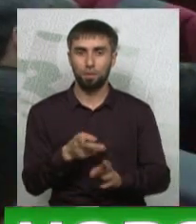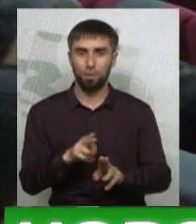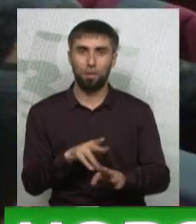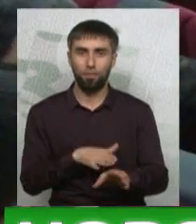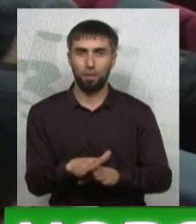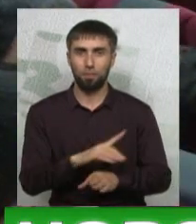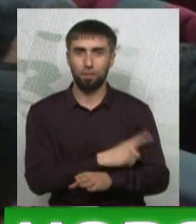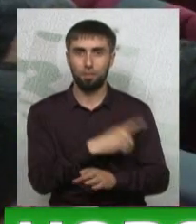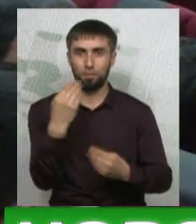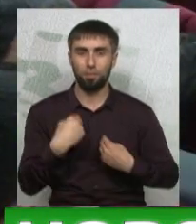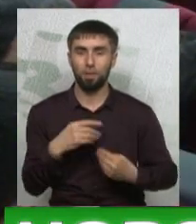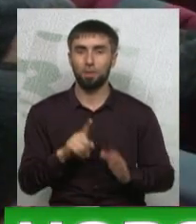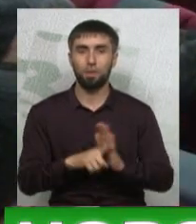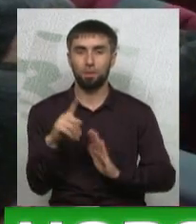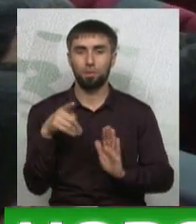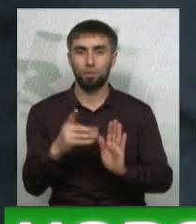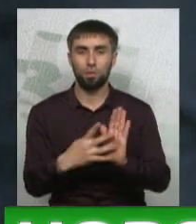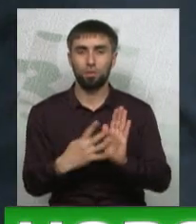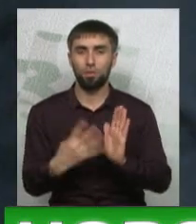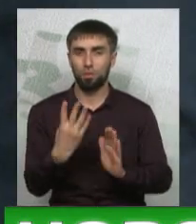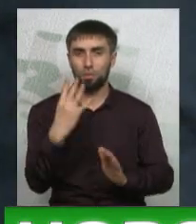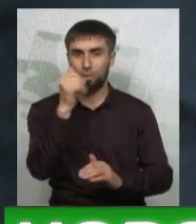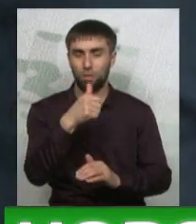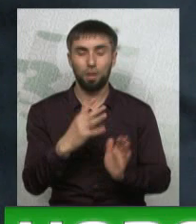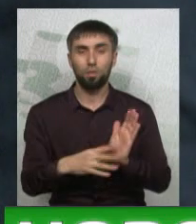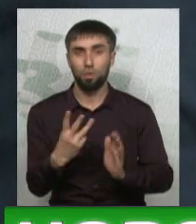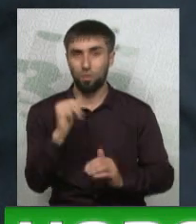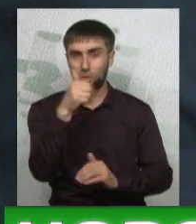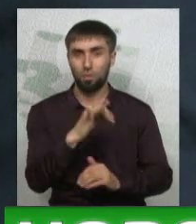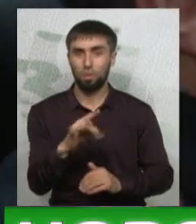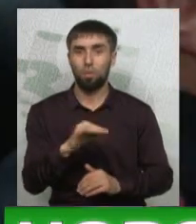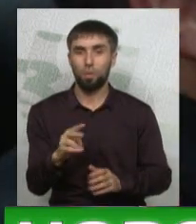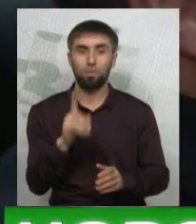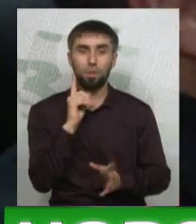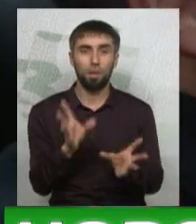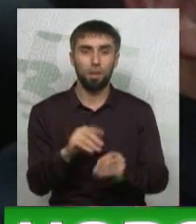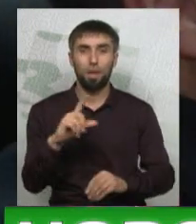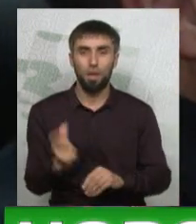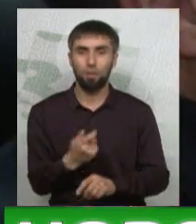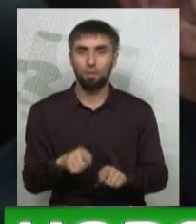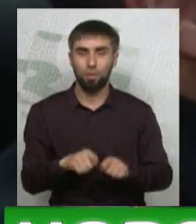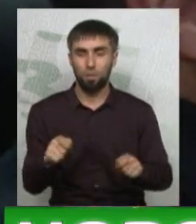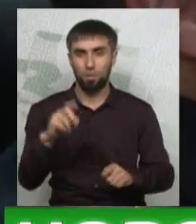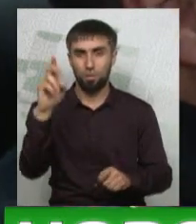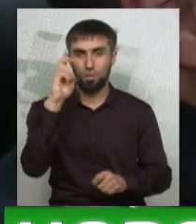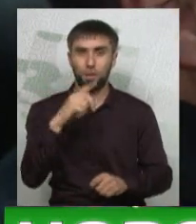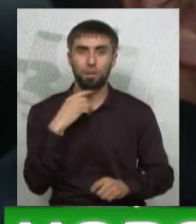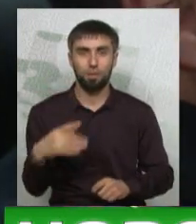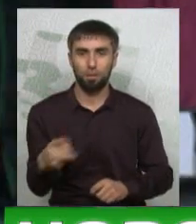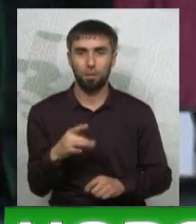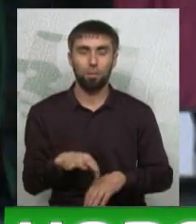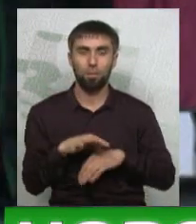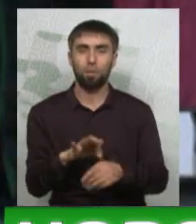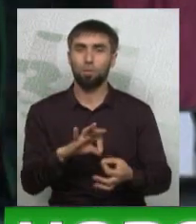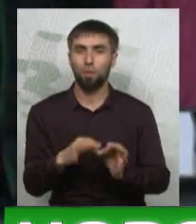С самого начала 93-го года и по настоящее время СОБР и ОМОН вместе с молодой и вновь обретающей государственность республикой